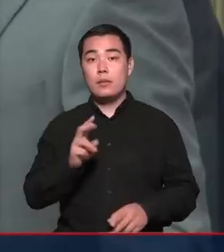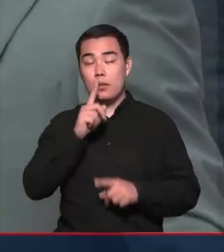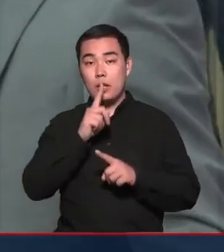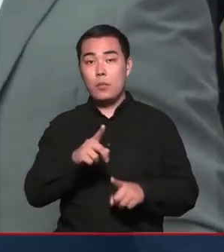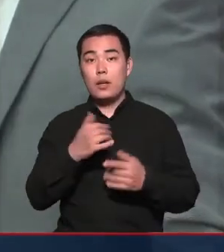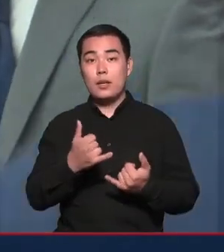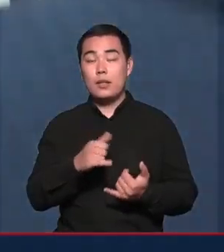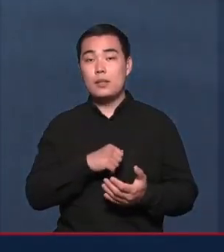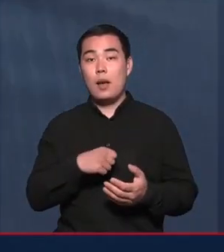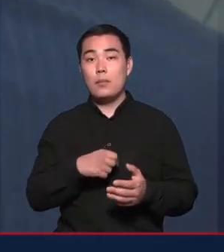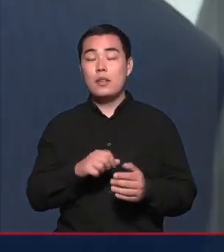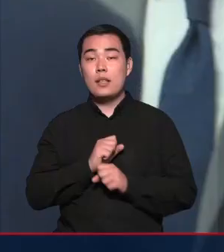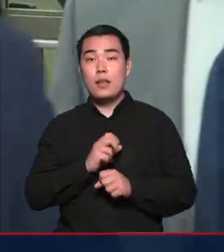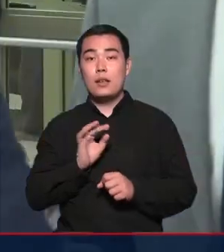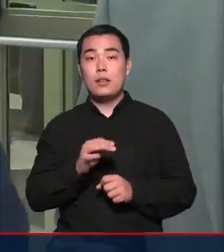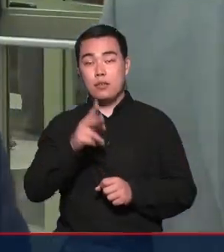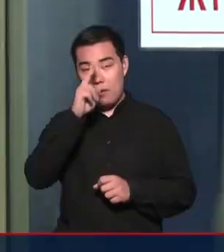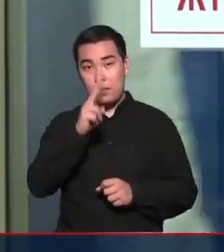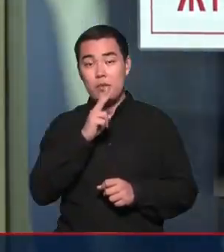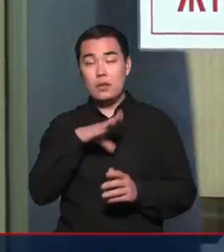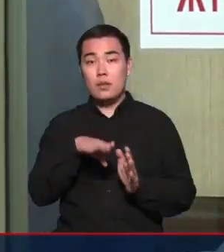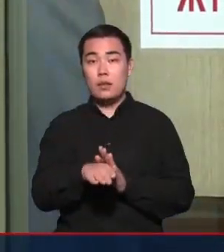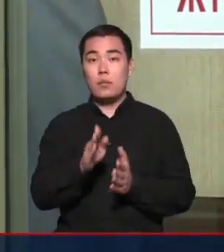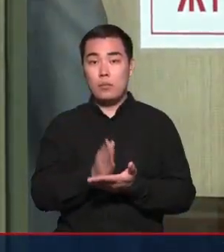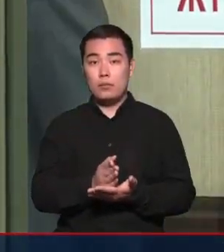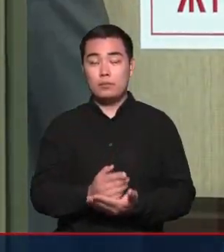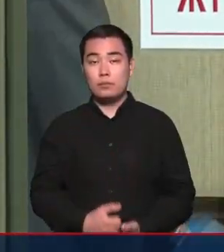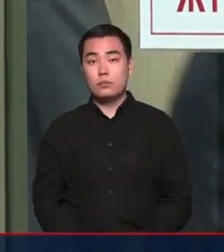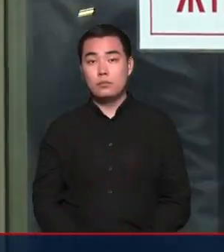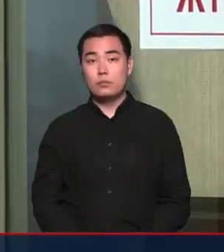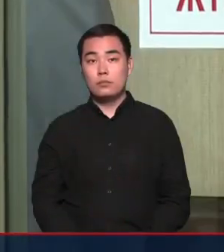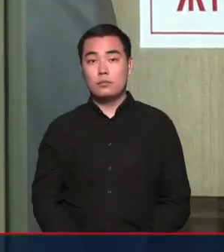да, сайлаушылармен жиналысы да сол 2 ай ішінде.